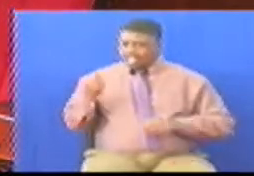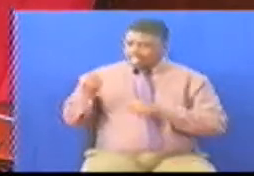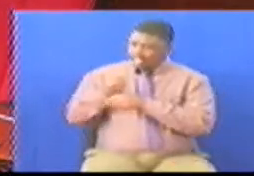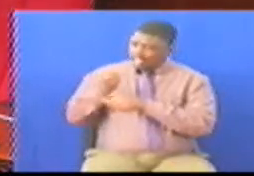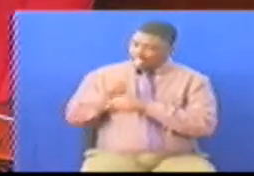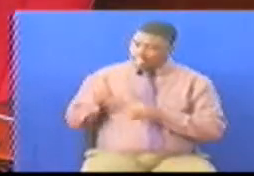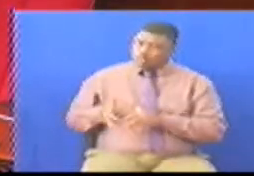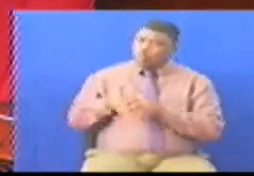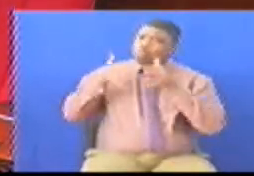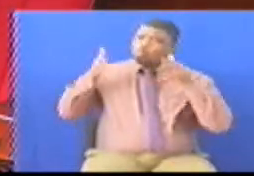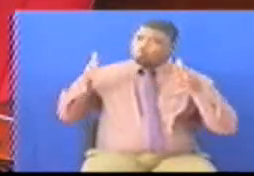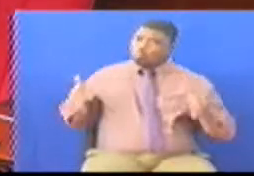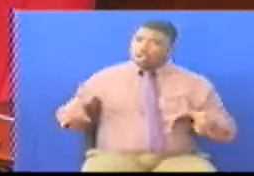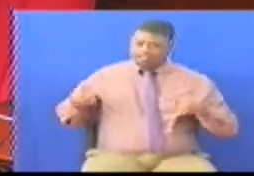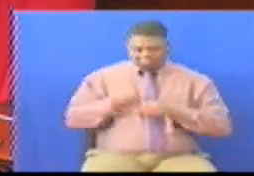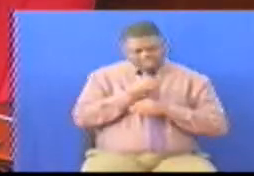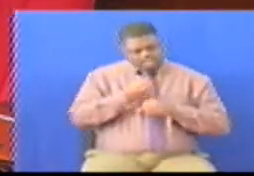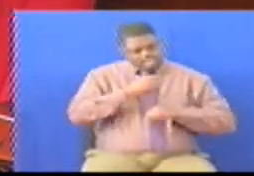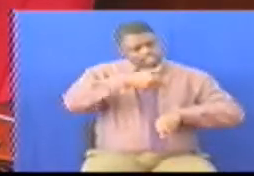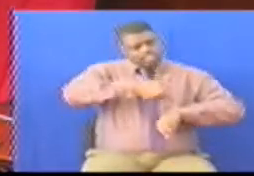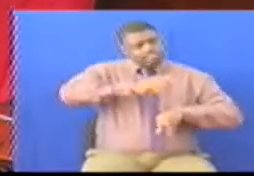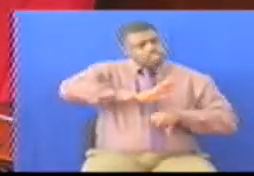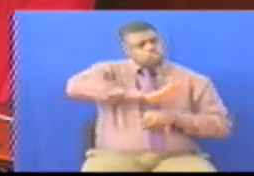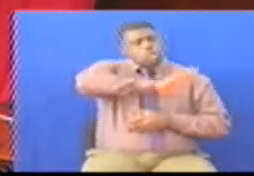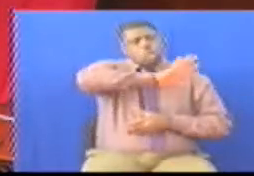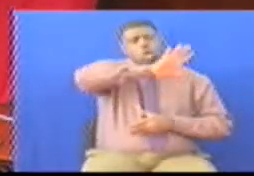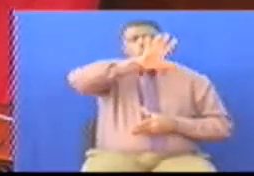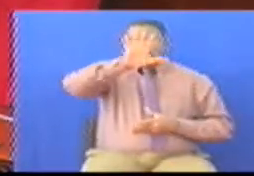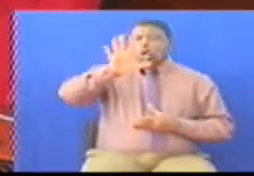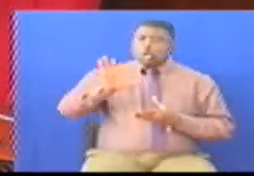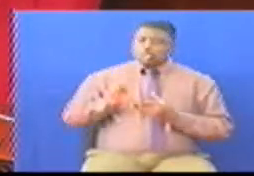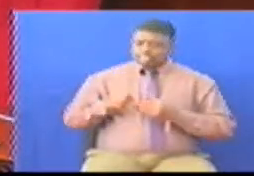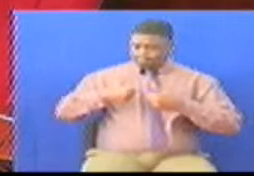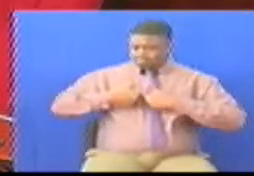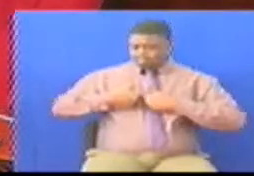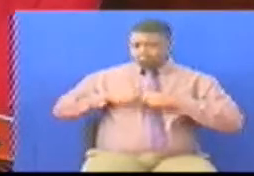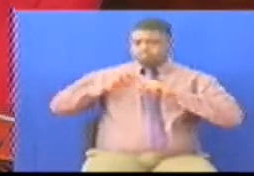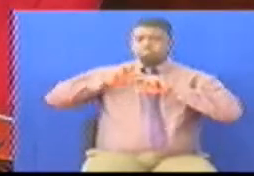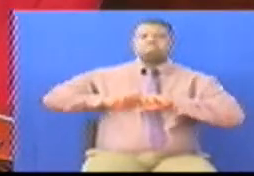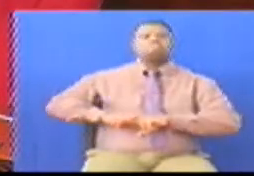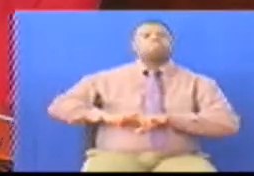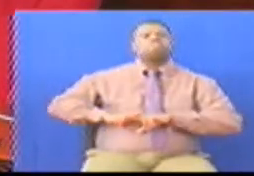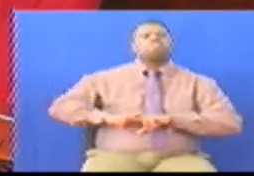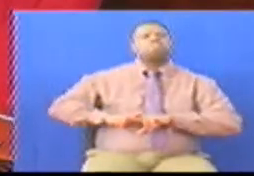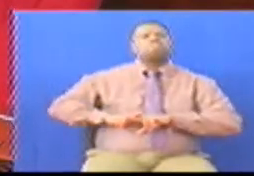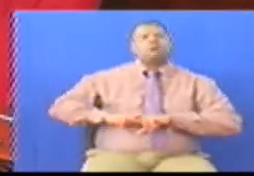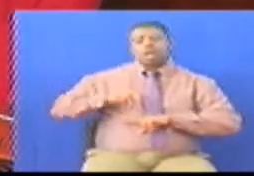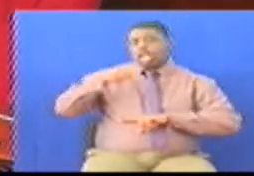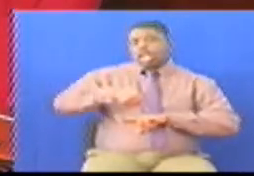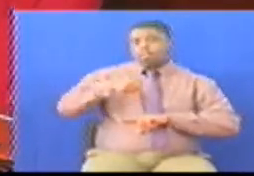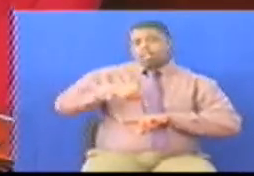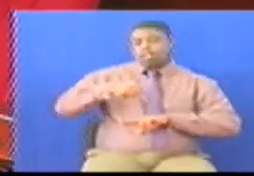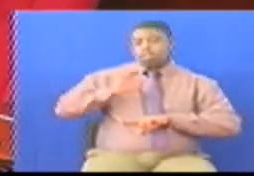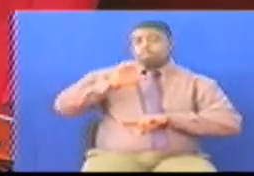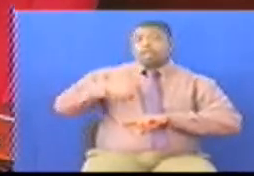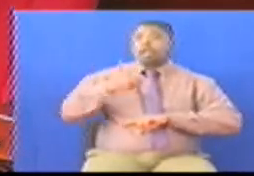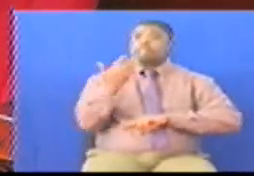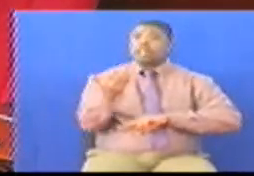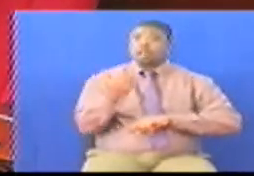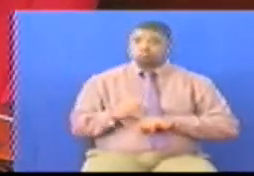kubwa ambayo umeifanya katika kipindi chote cha ambao nimekuepa bungeni. Mheshimiwa Spika, nimetafakari sana